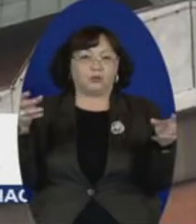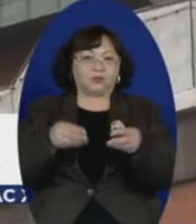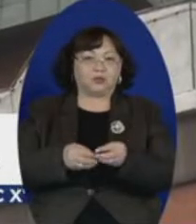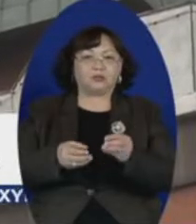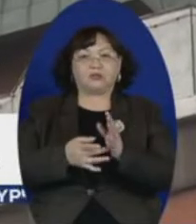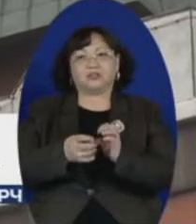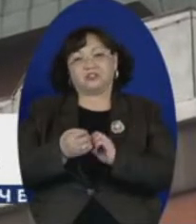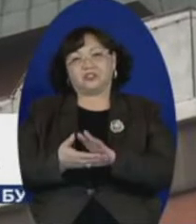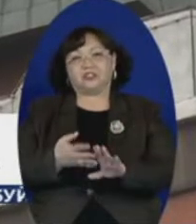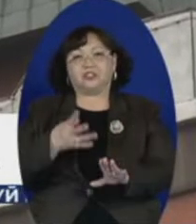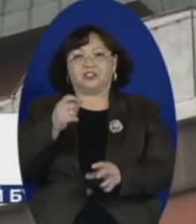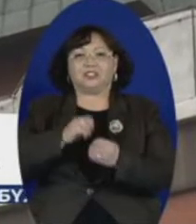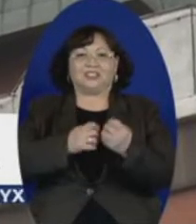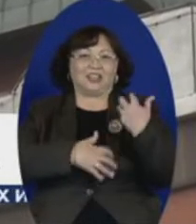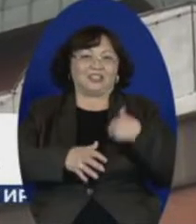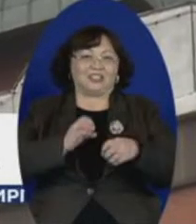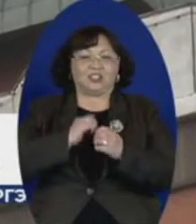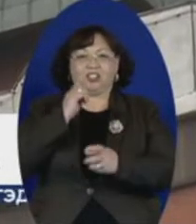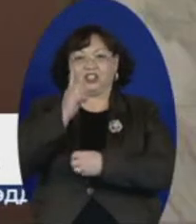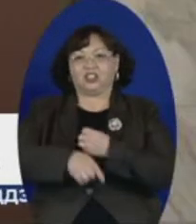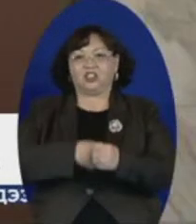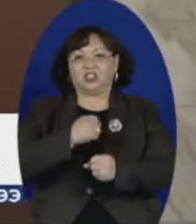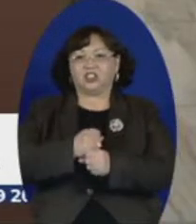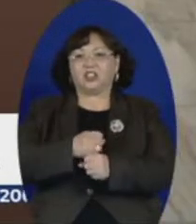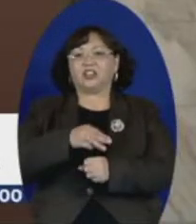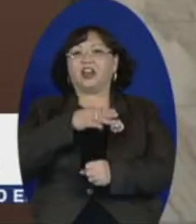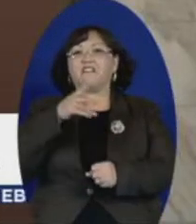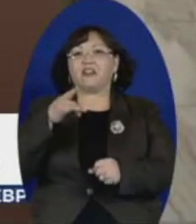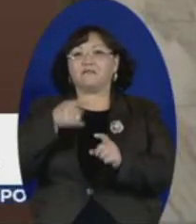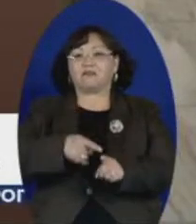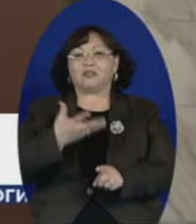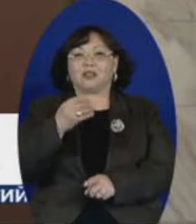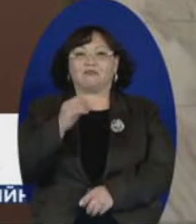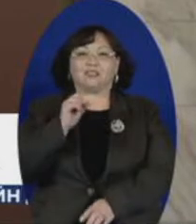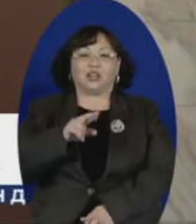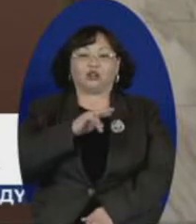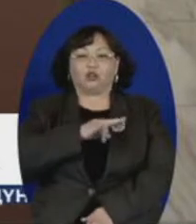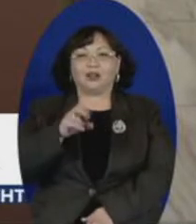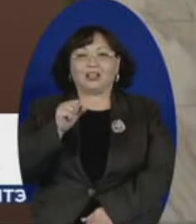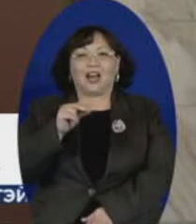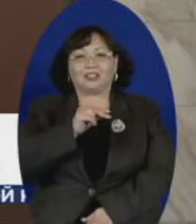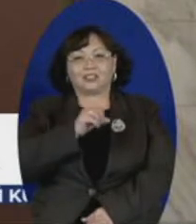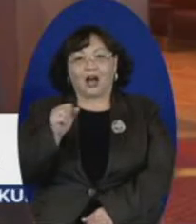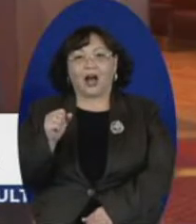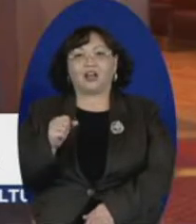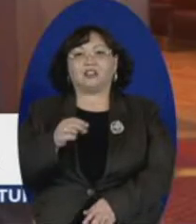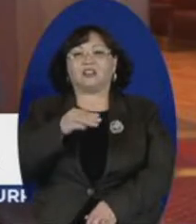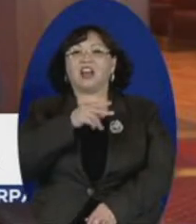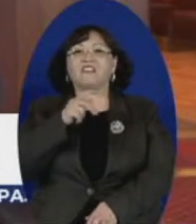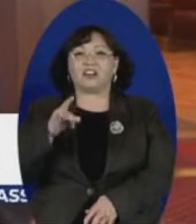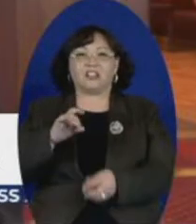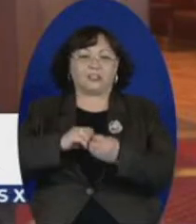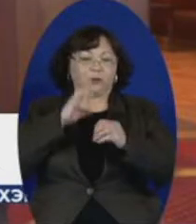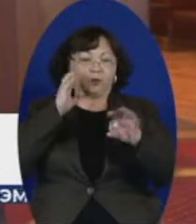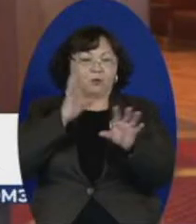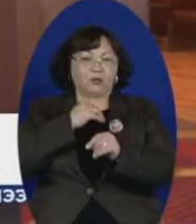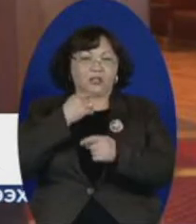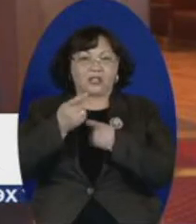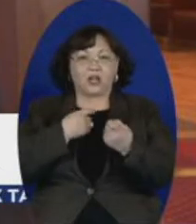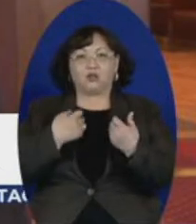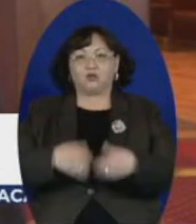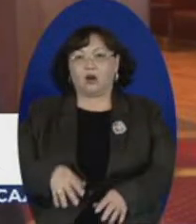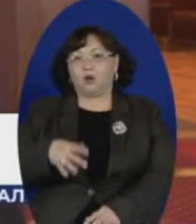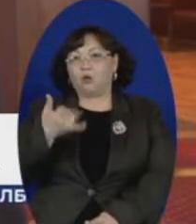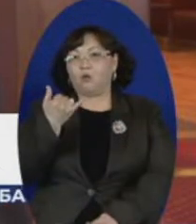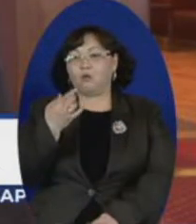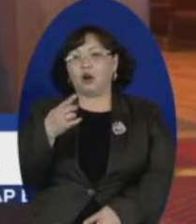яралтай эхлүүлж, жил тээвэрлэх ачааны хэмжээг 50 сая тонд хүргэх зэрэг асуудлыг хэлцлээ. Улаанбаатар төмөр замын одоо